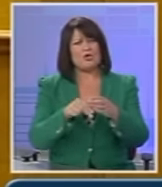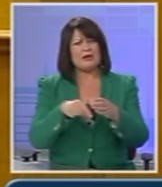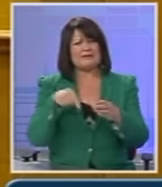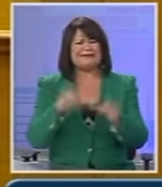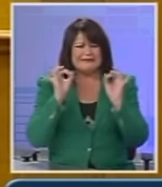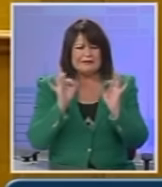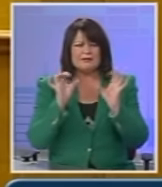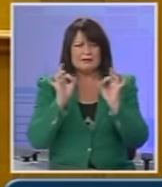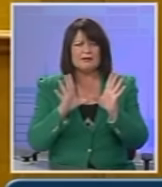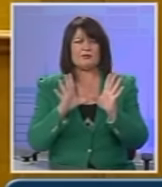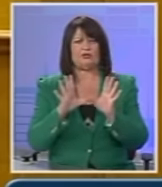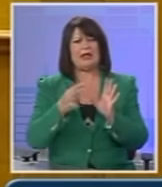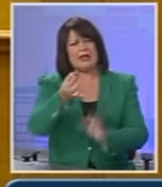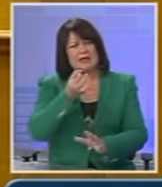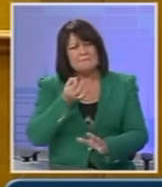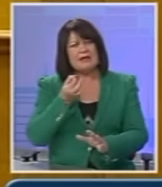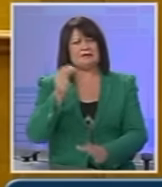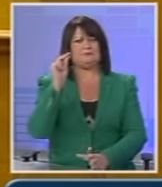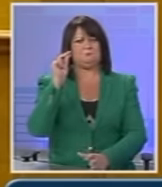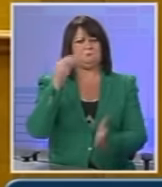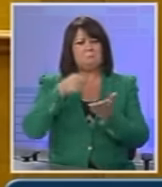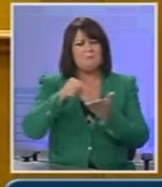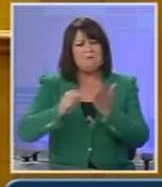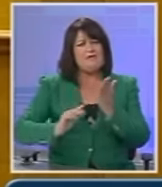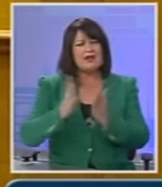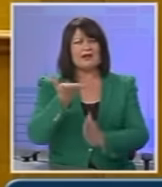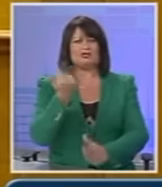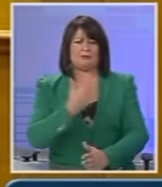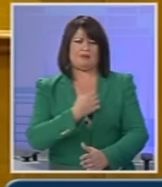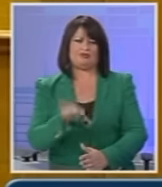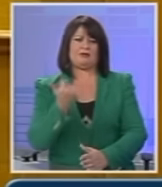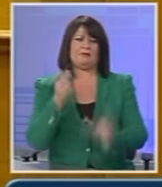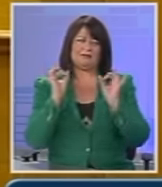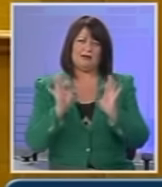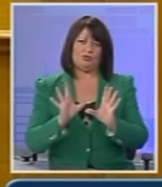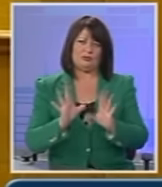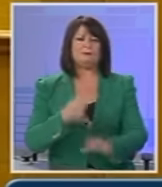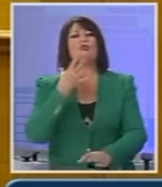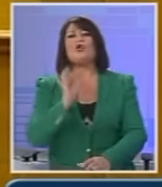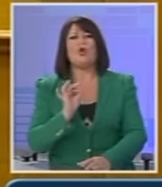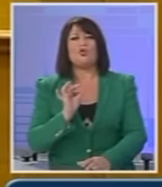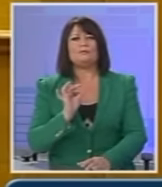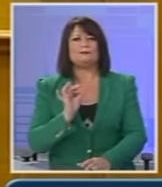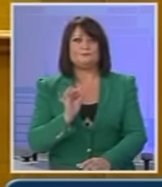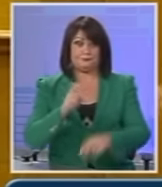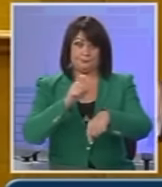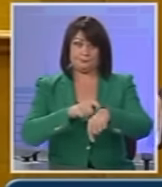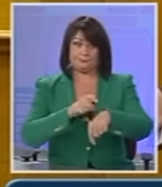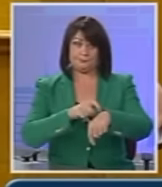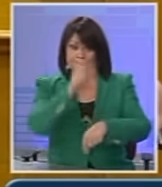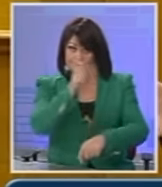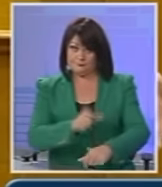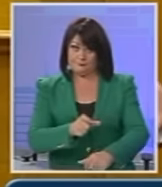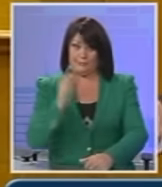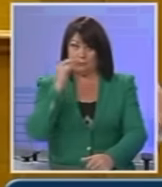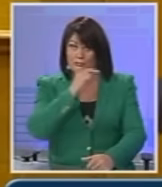δεν περιέχουν τις βελτιώσεις που υπόσχονταν και δεν εμπνέουν καμία εμπιστοσύνη. Διότι την ίδια ώρα με εσάς, κύριε